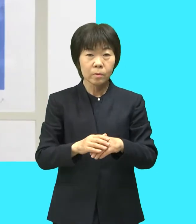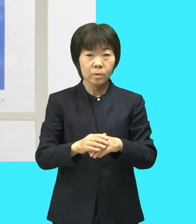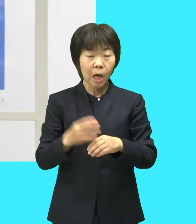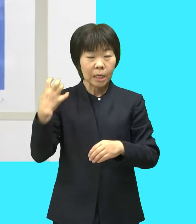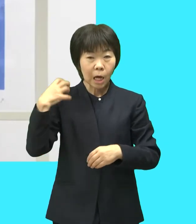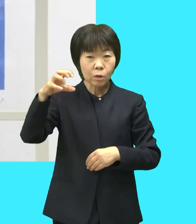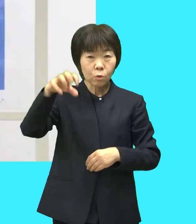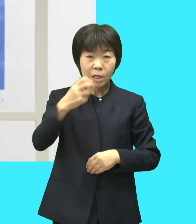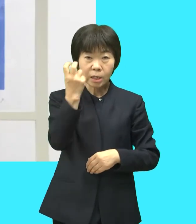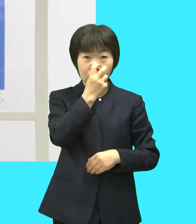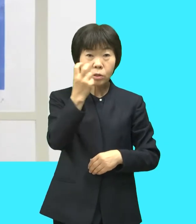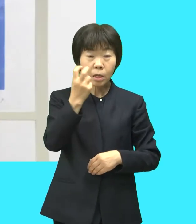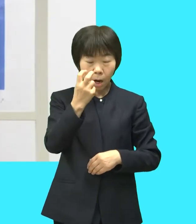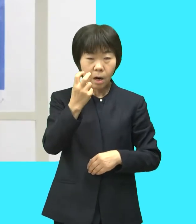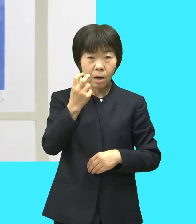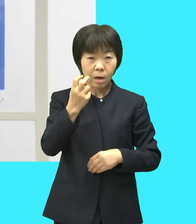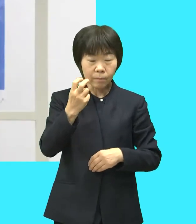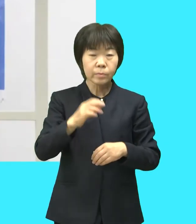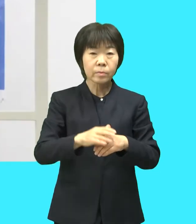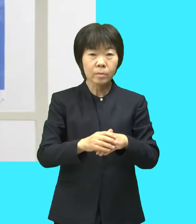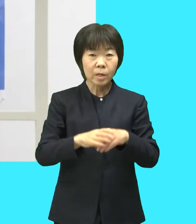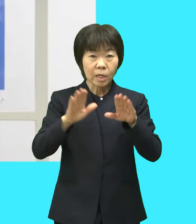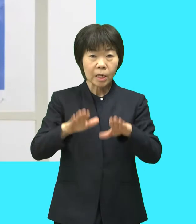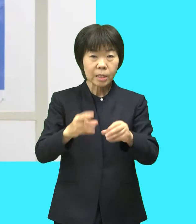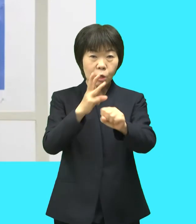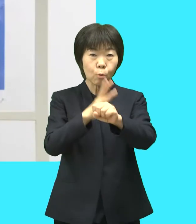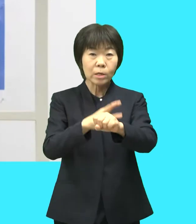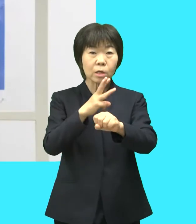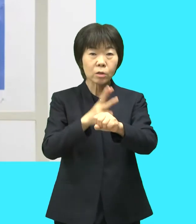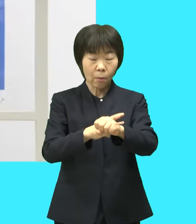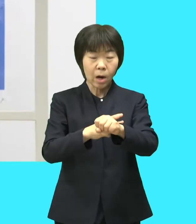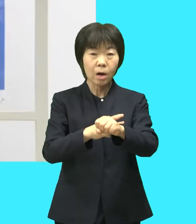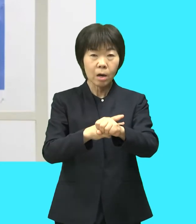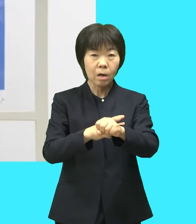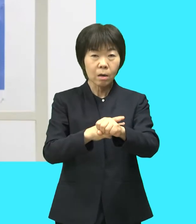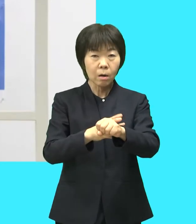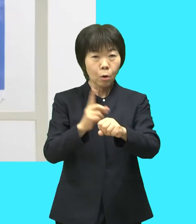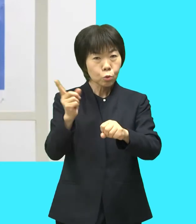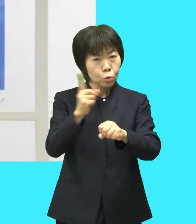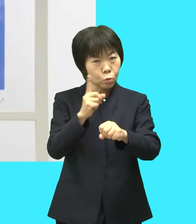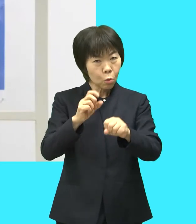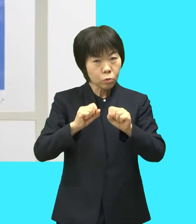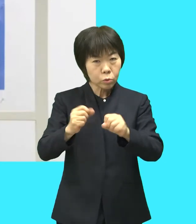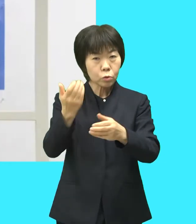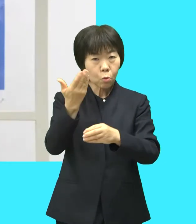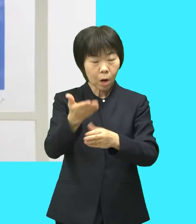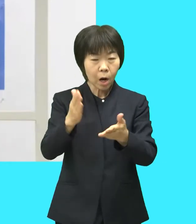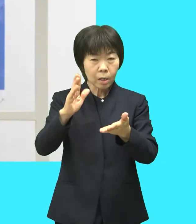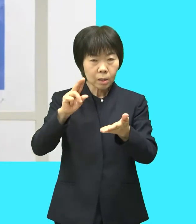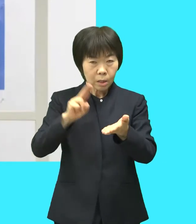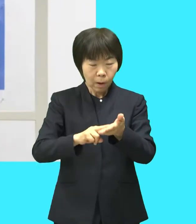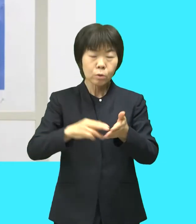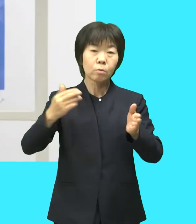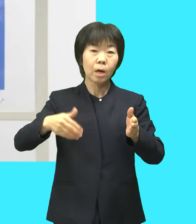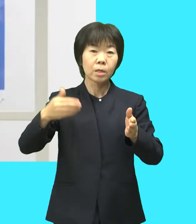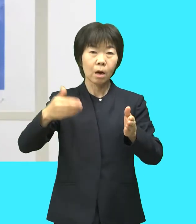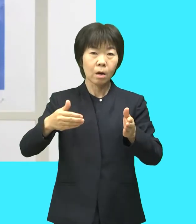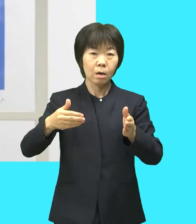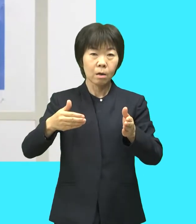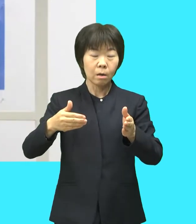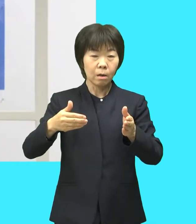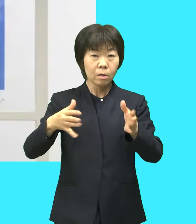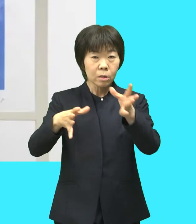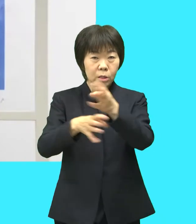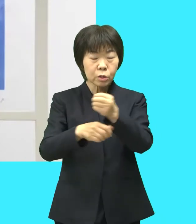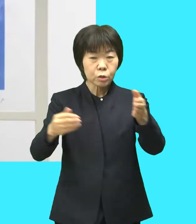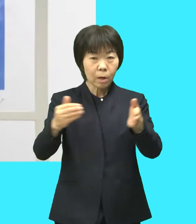担当課に確認すると、現在のマニュアルではどういうふうに扱うか決まってないし、この先いつまでにどう